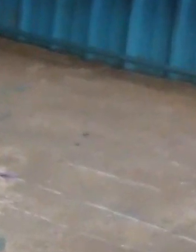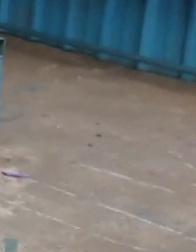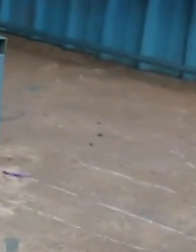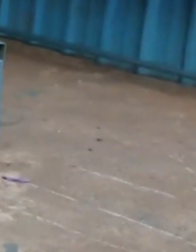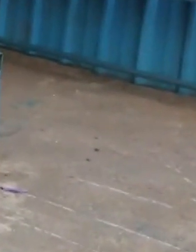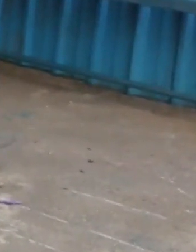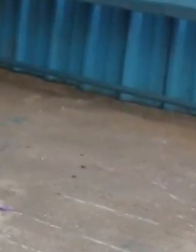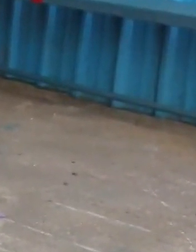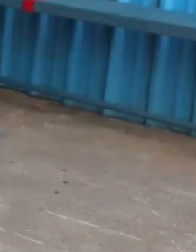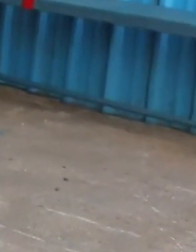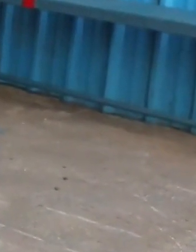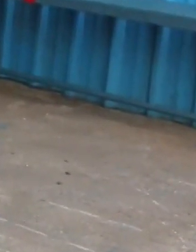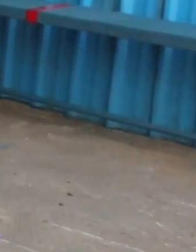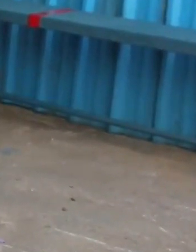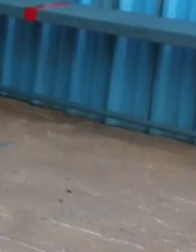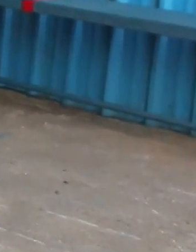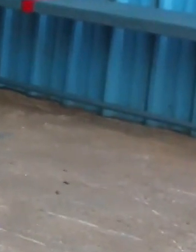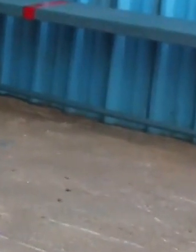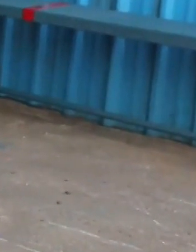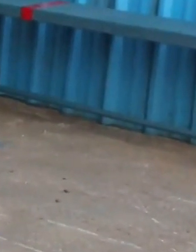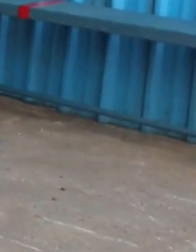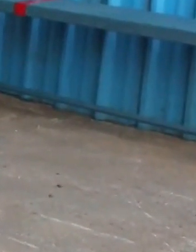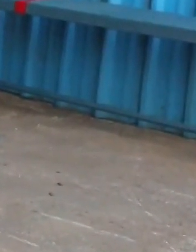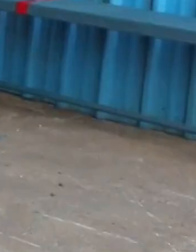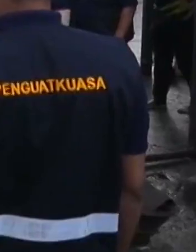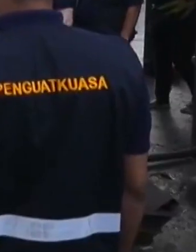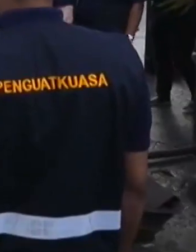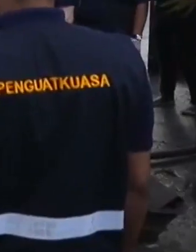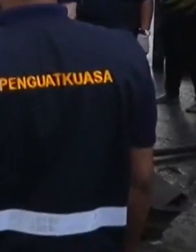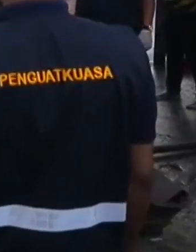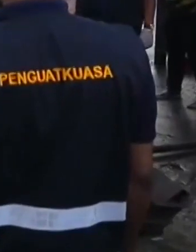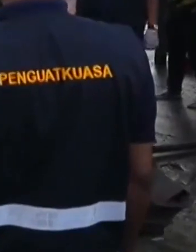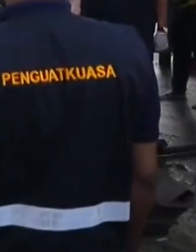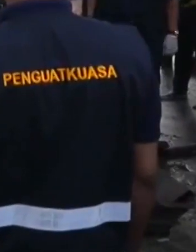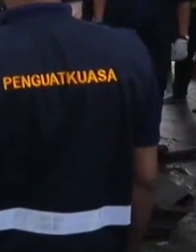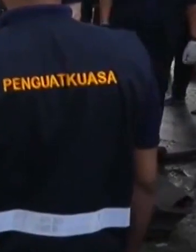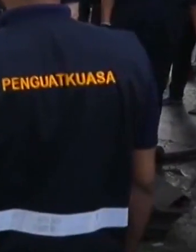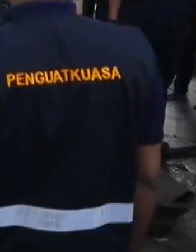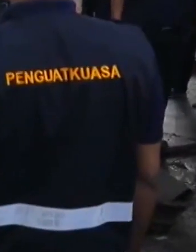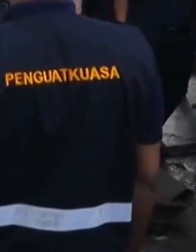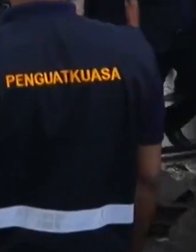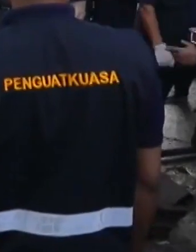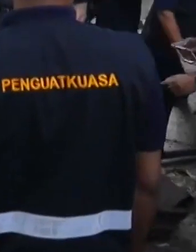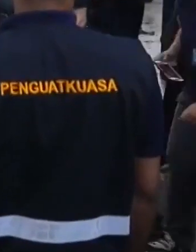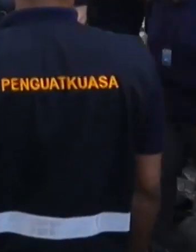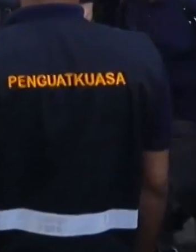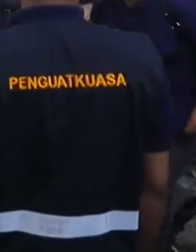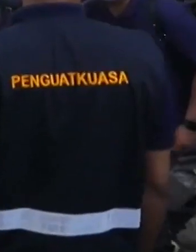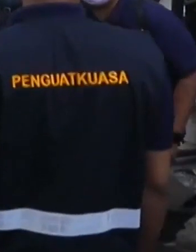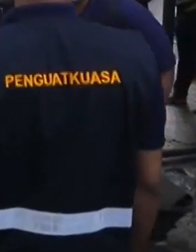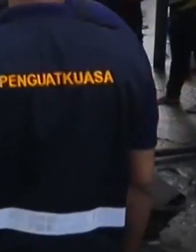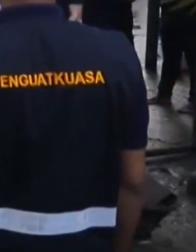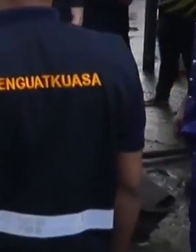menyebarkan 992703 pekerja susah pemeriksaan tersebut juga